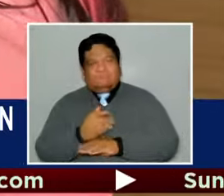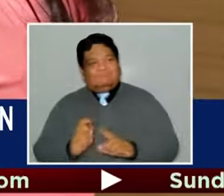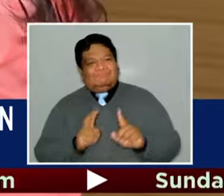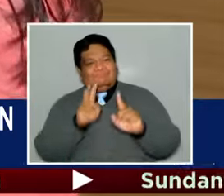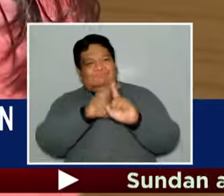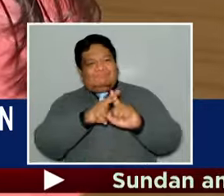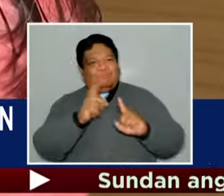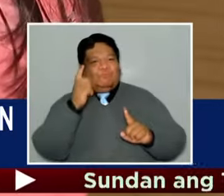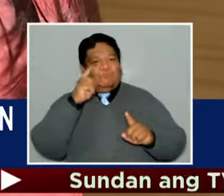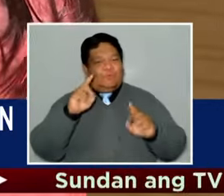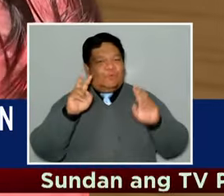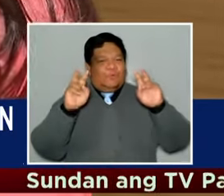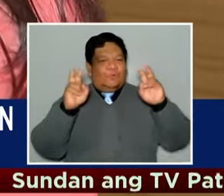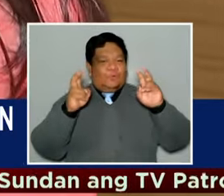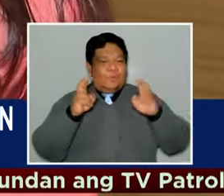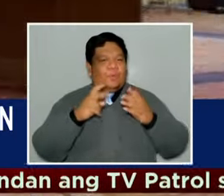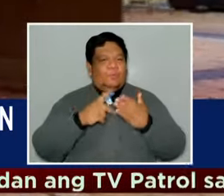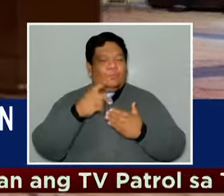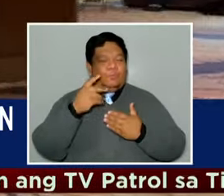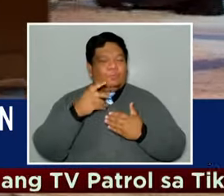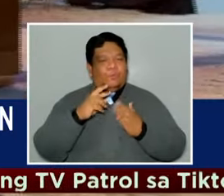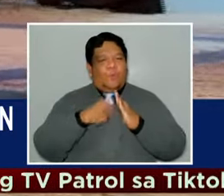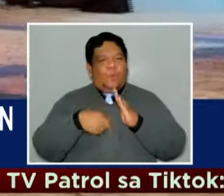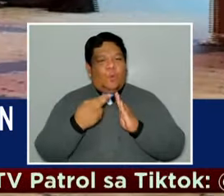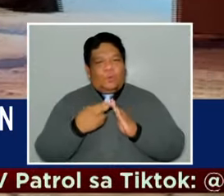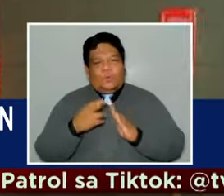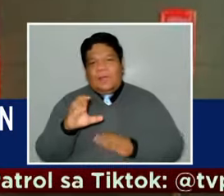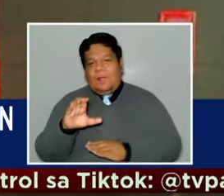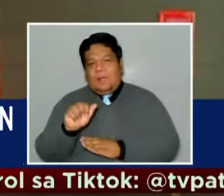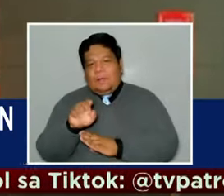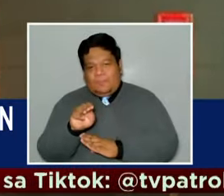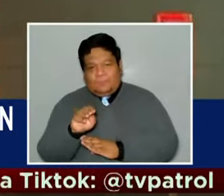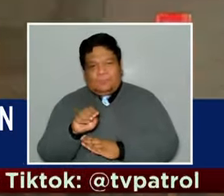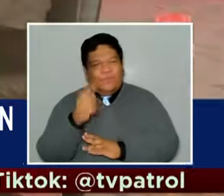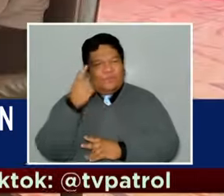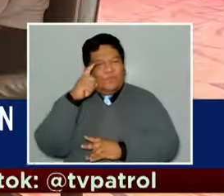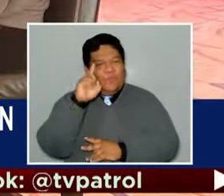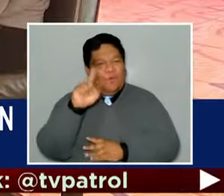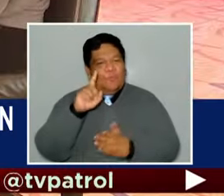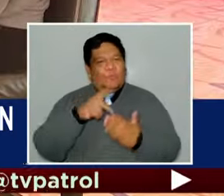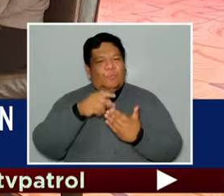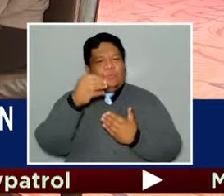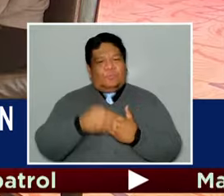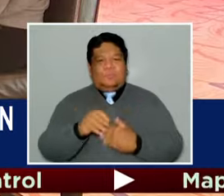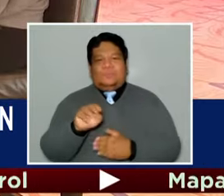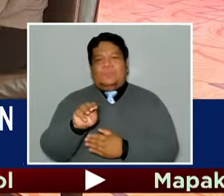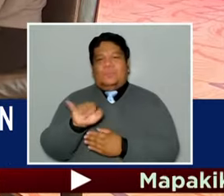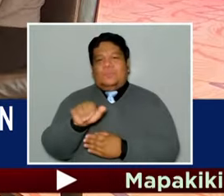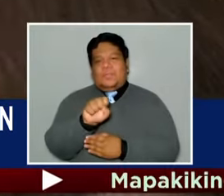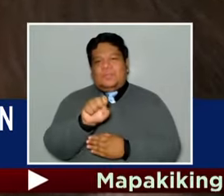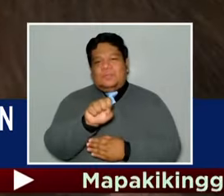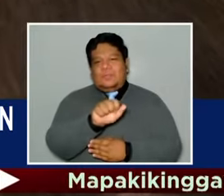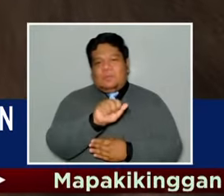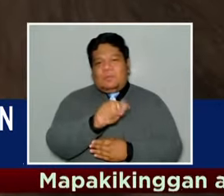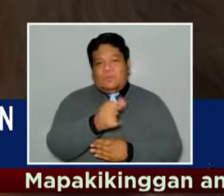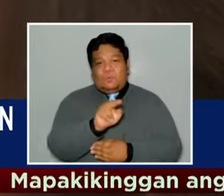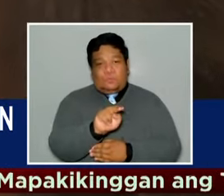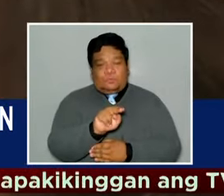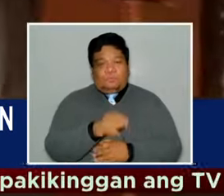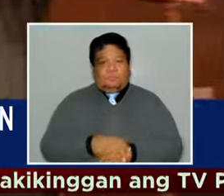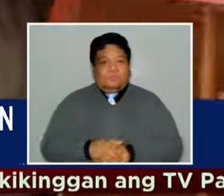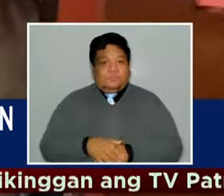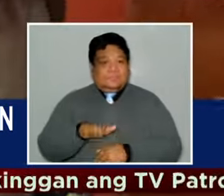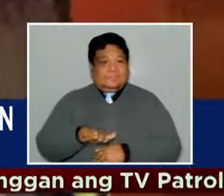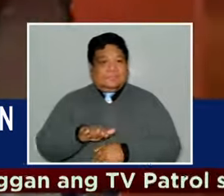sa pagbabalik ng Miss Saigon sa Manila matapos ang mahigit 2 dekada. Ayon sa resident director na si Teresa